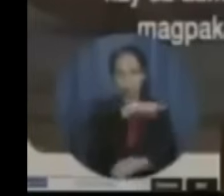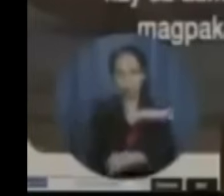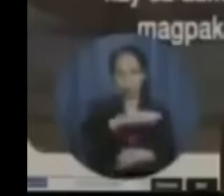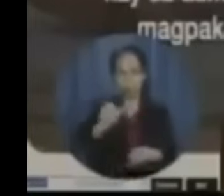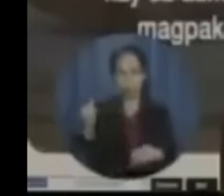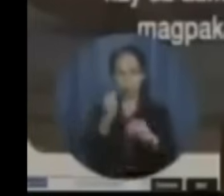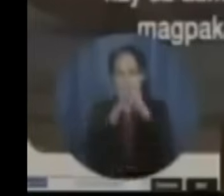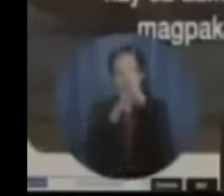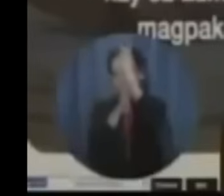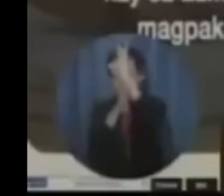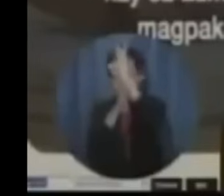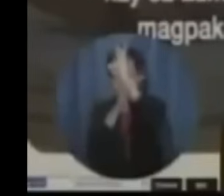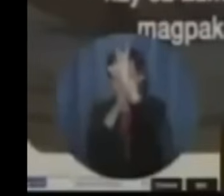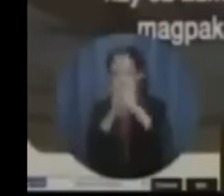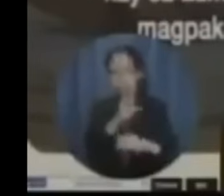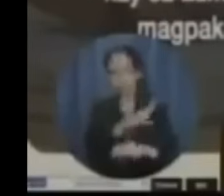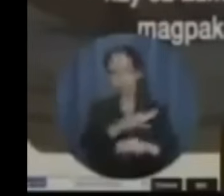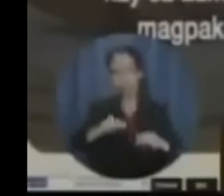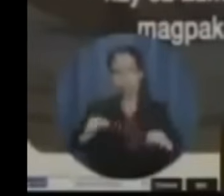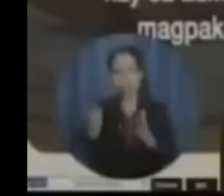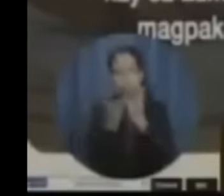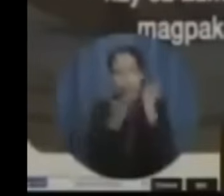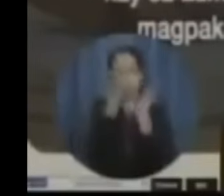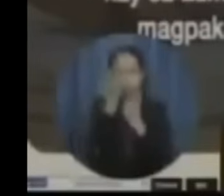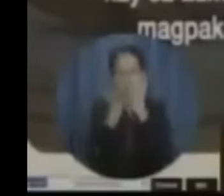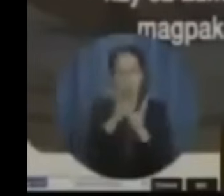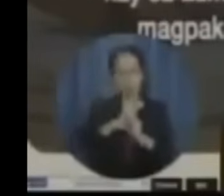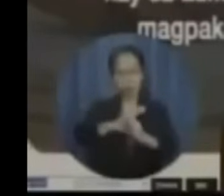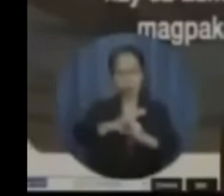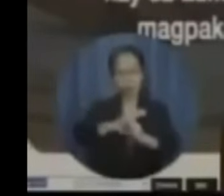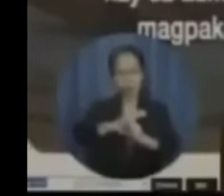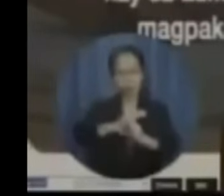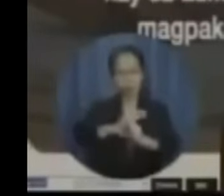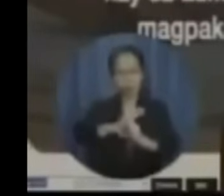nagsisamba at naglingkod sa nilalang